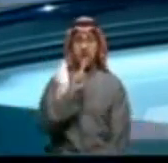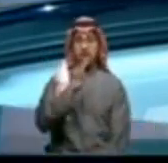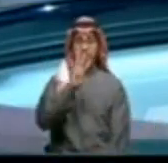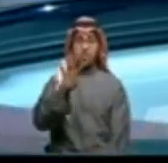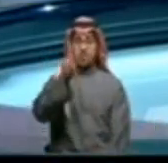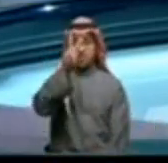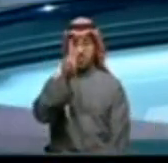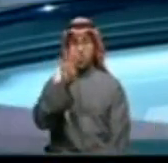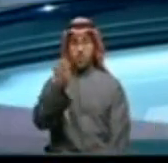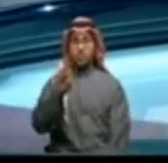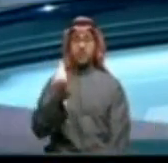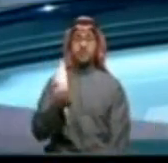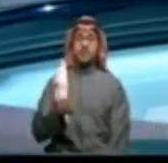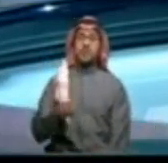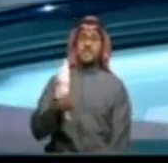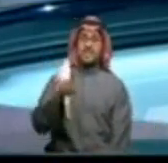1440 للهجرة وتاريخ